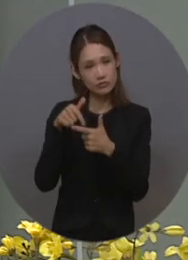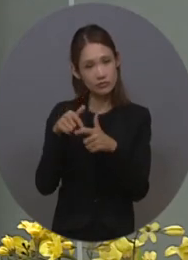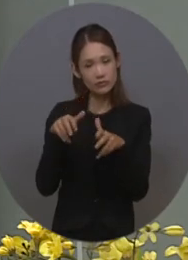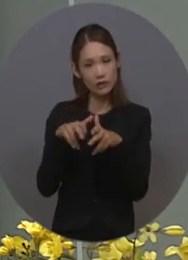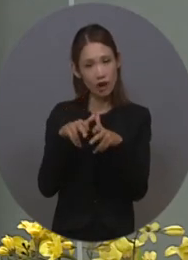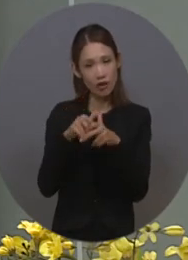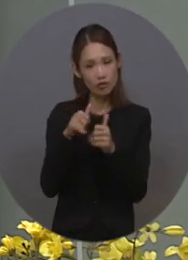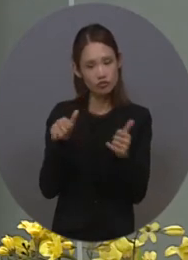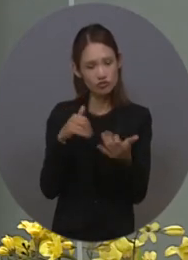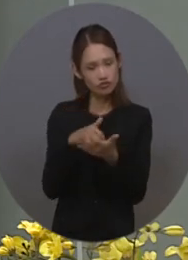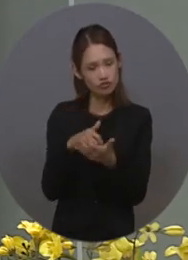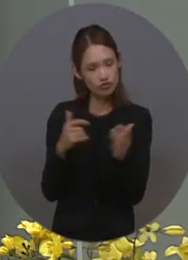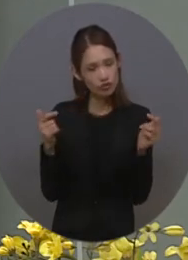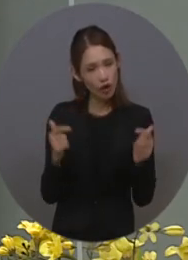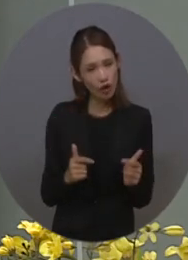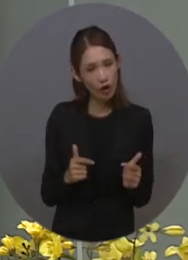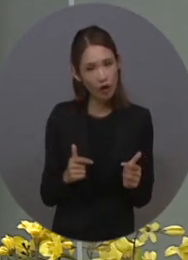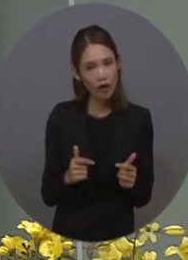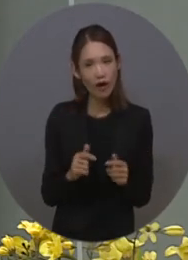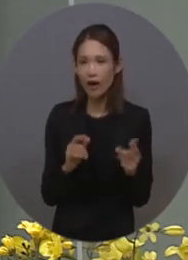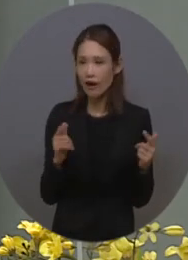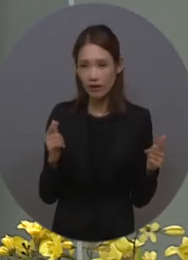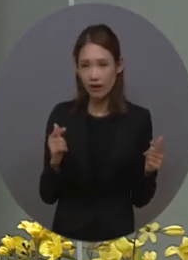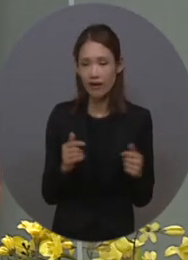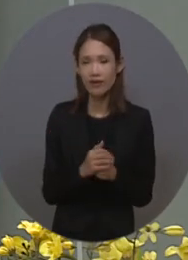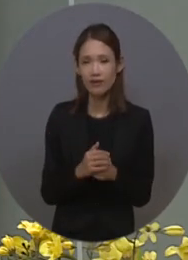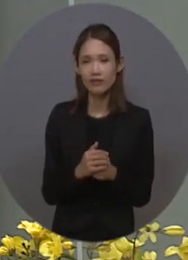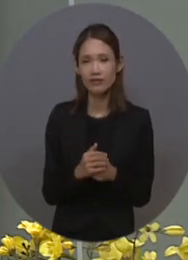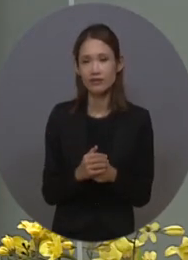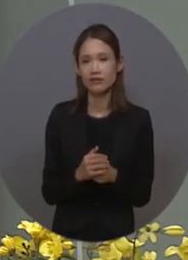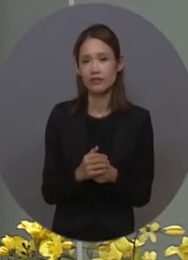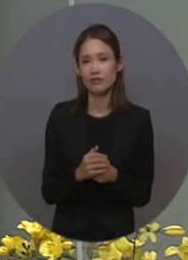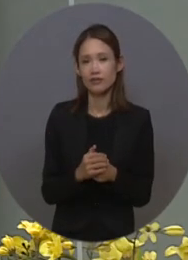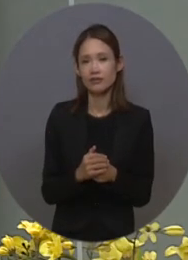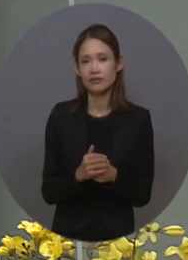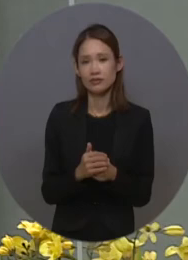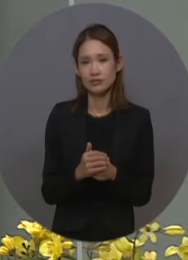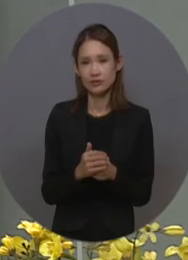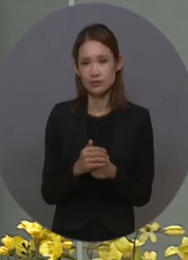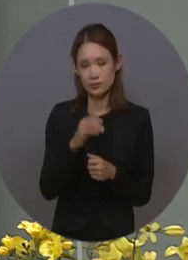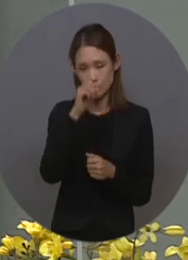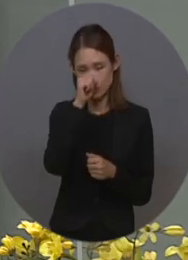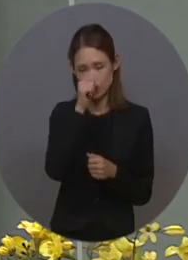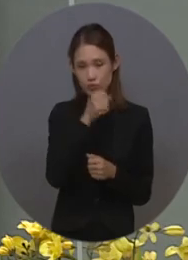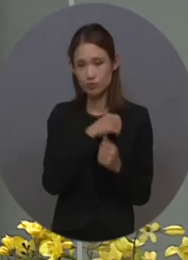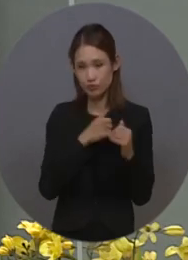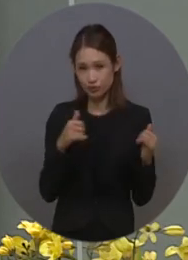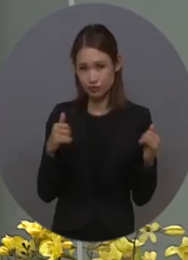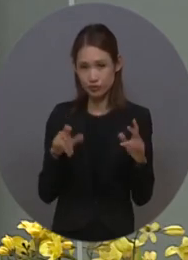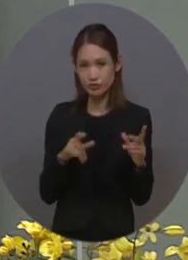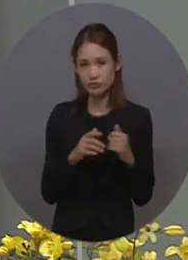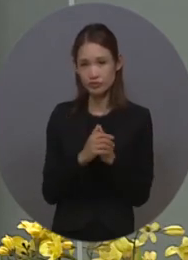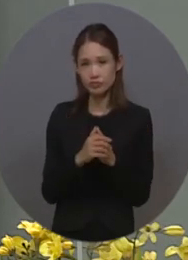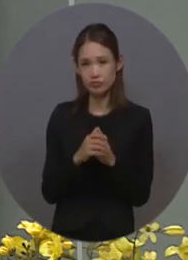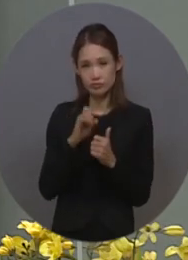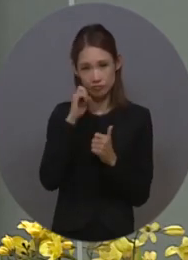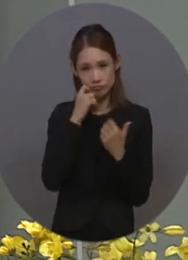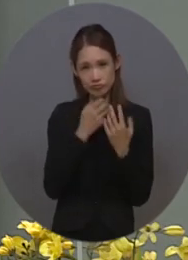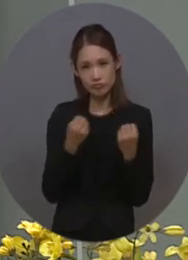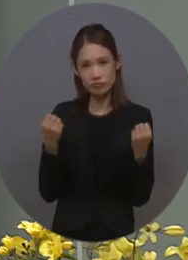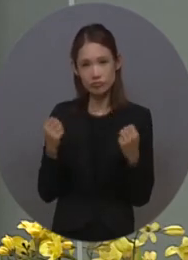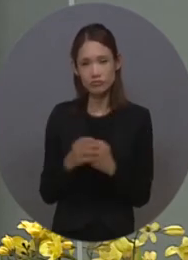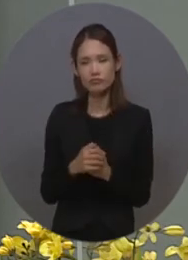좀 장애인이 덜 하지 않을까? 뭐 거기는 뭐 어느 정도의 네. 레벨이 있는 분들이 살지 않을까? 이렇게 네. 생각하는데 네. 어려운 분들이